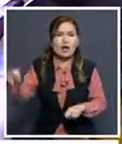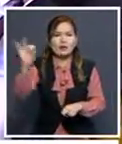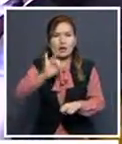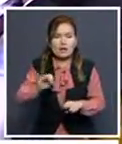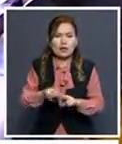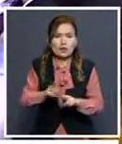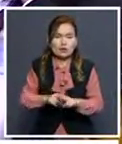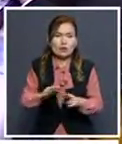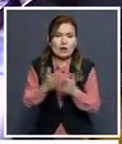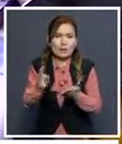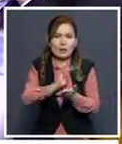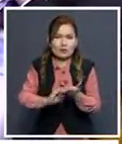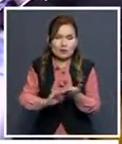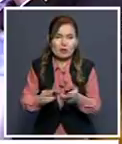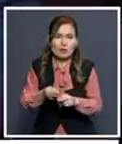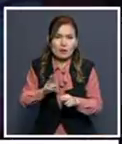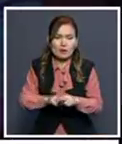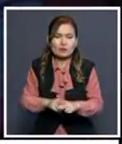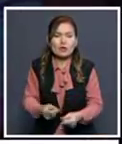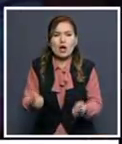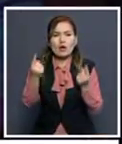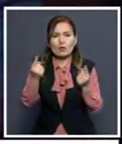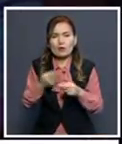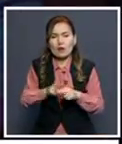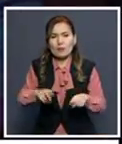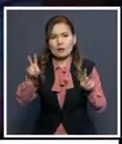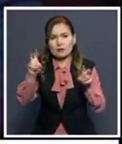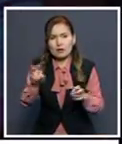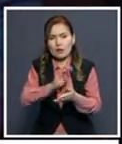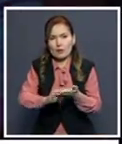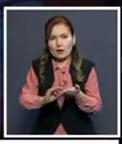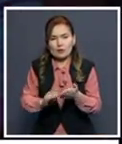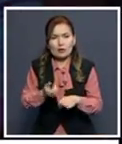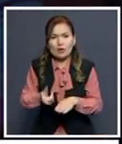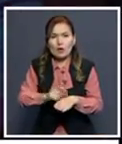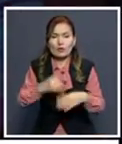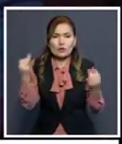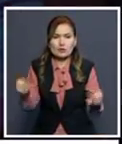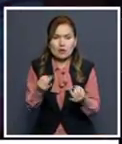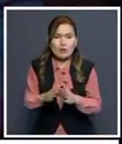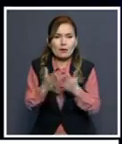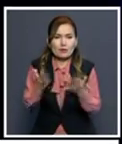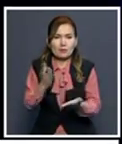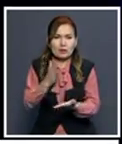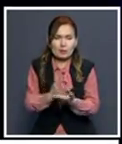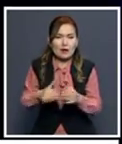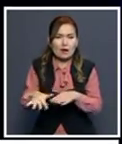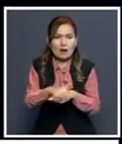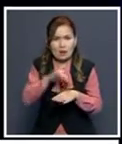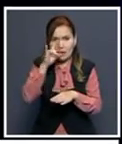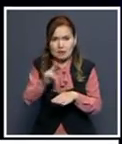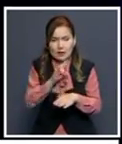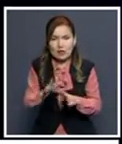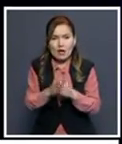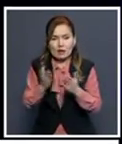тартып, жолдыздың лағылы елесі, ақ тегершік, өрен жүйріктің сілекей секілді жинақтары көп кемәлім.